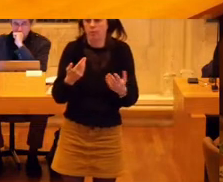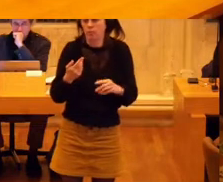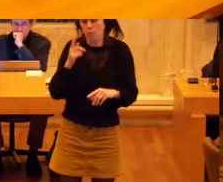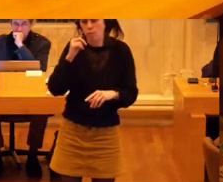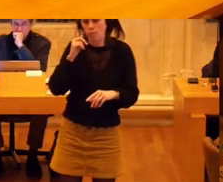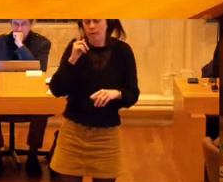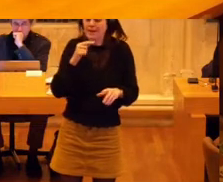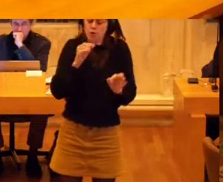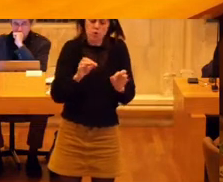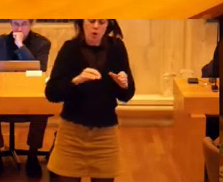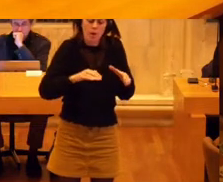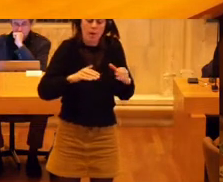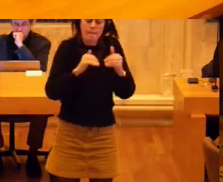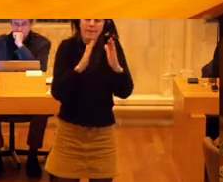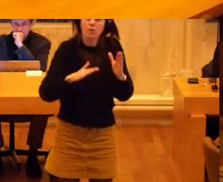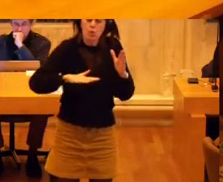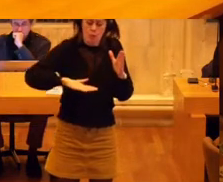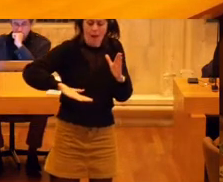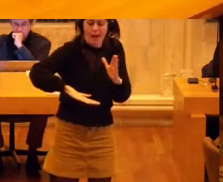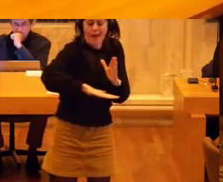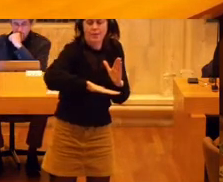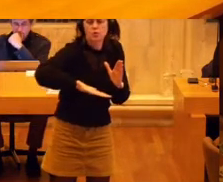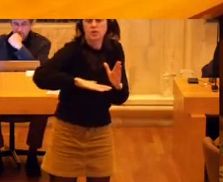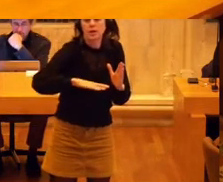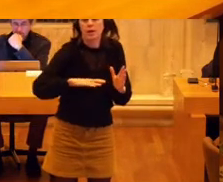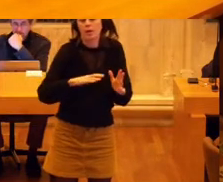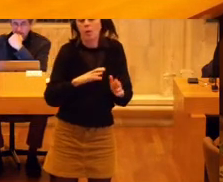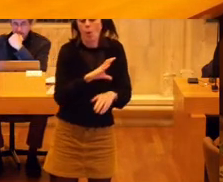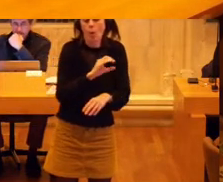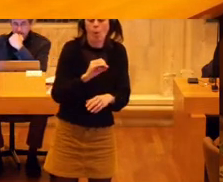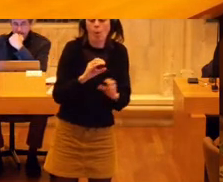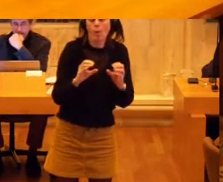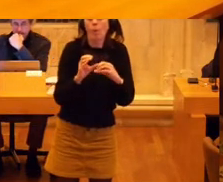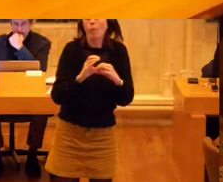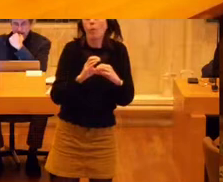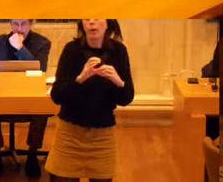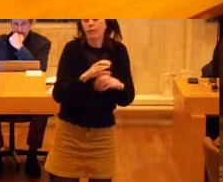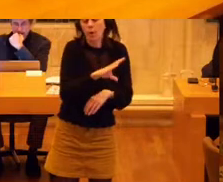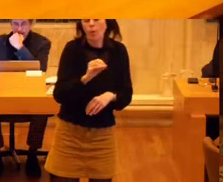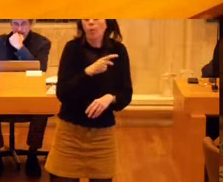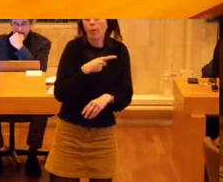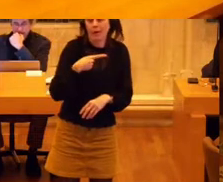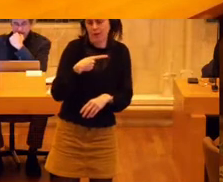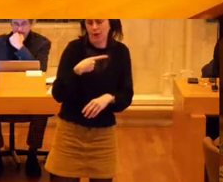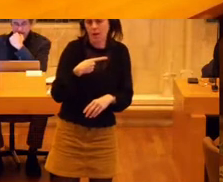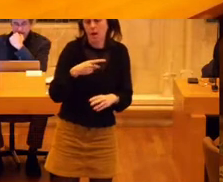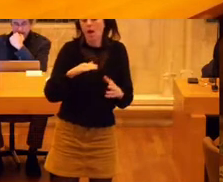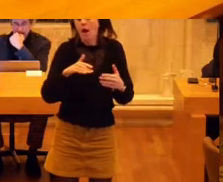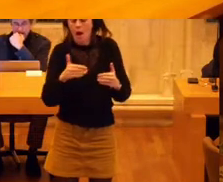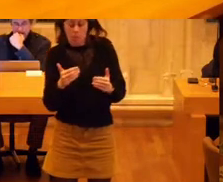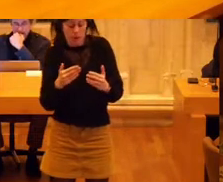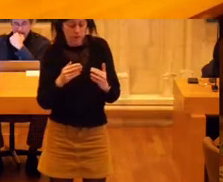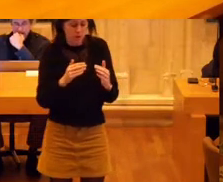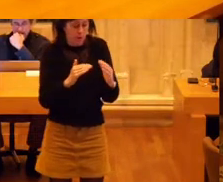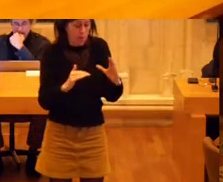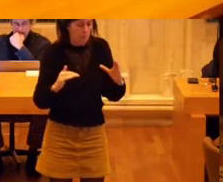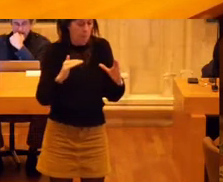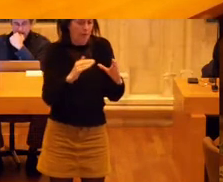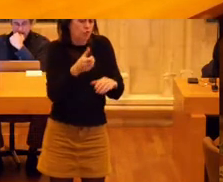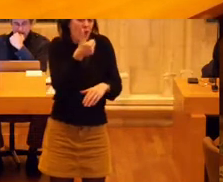du rez-de-chaussée, et ensuite des maisons en R+1. Donc on est sur quelque chose qui est sur la parcelle en question, mais je ne vais pas rentrer